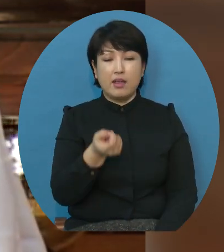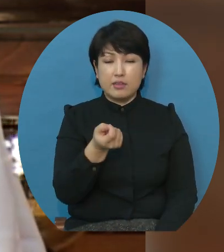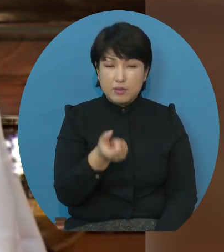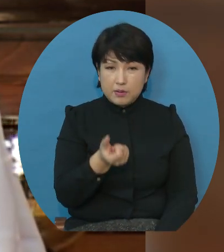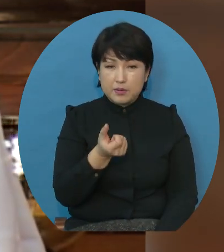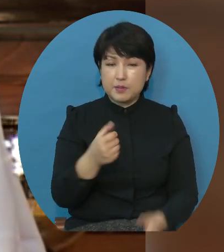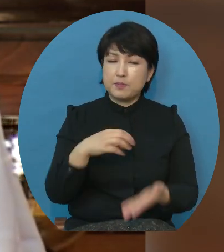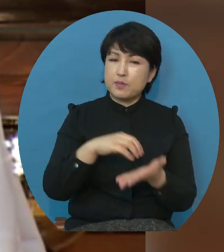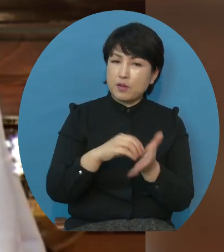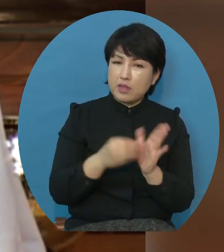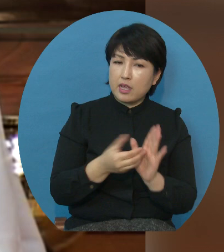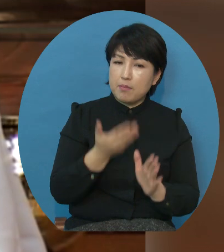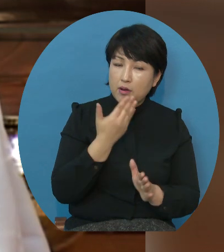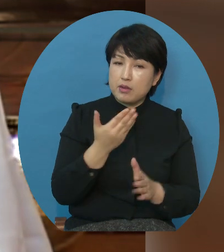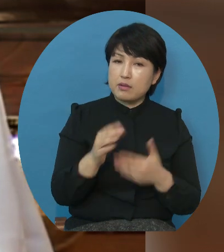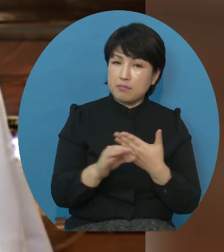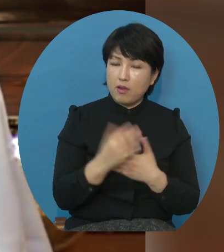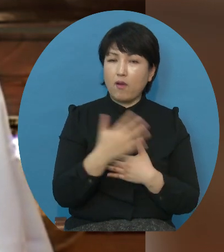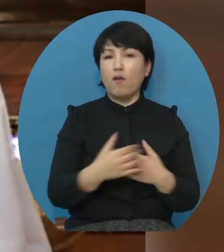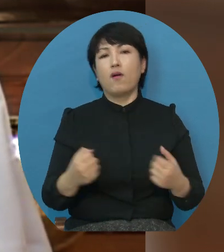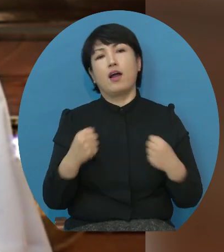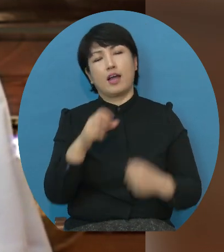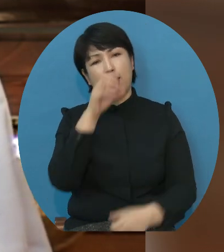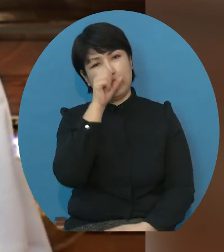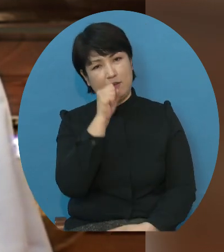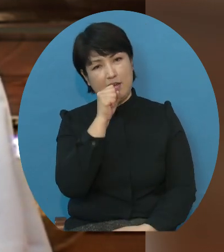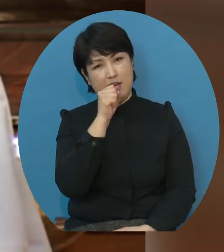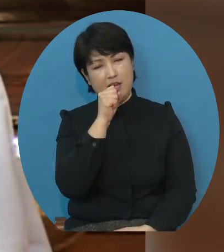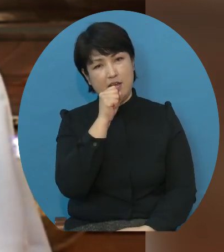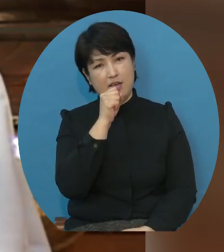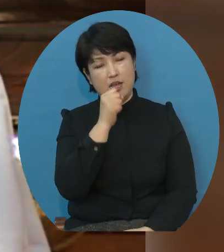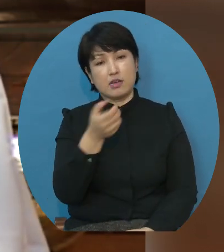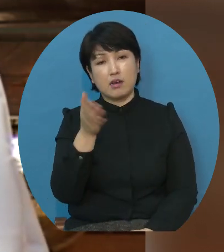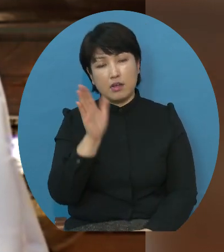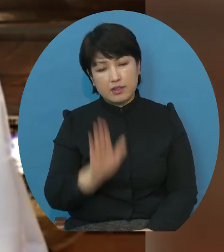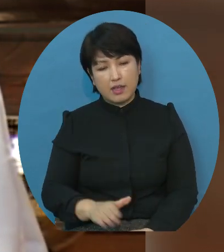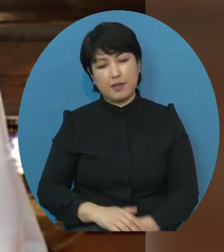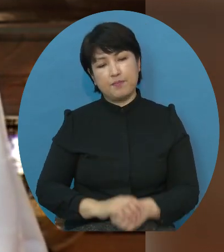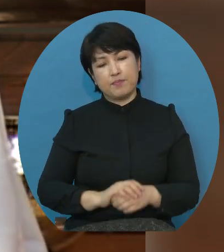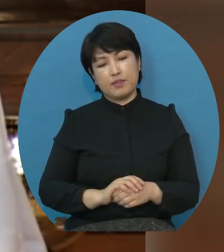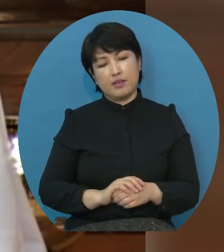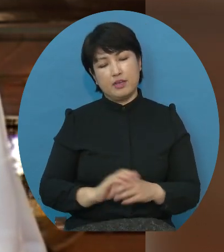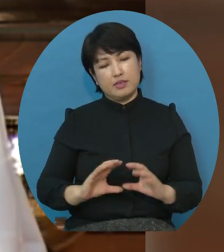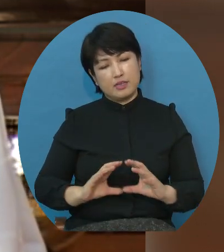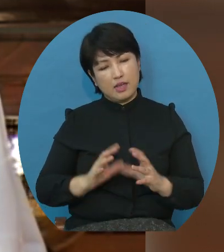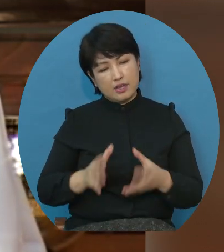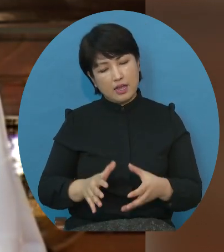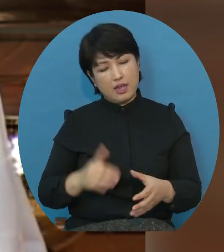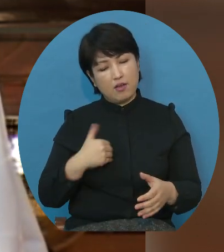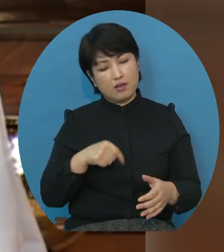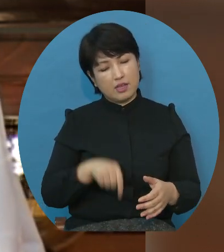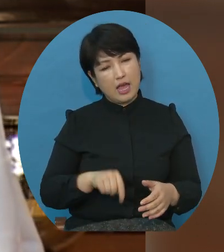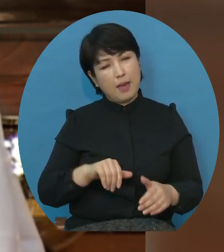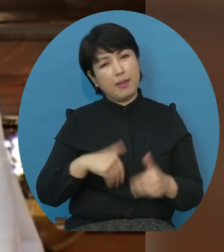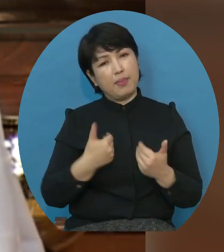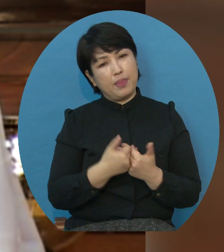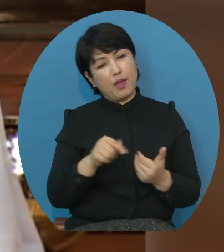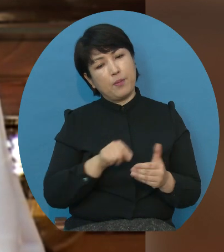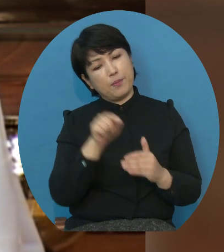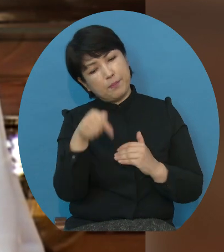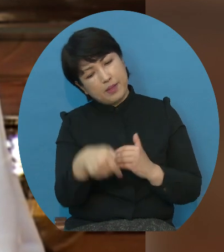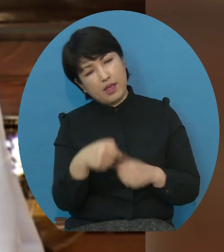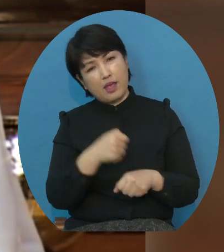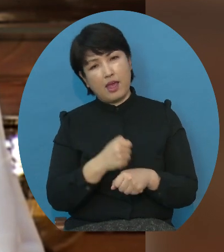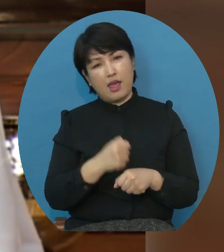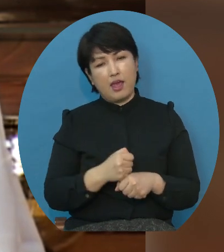적게 먹는 것이 우리의 건강에 좋다 그런데 지구 저편 의 줄이는 아이들은 많이 먹는